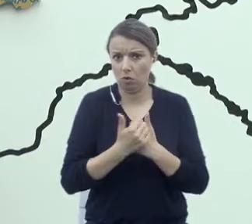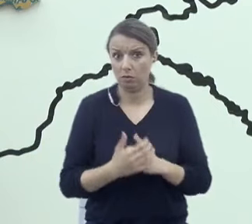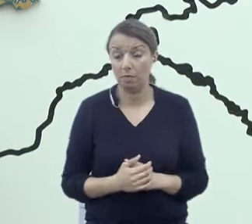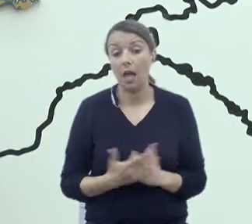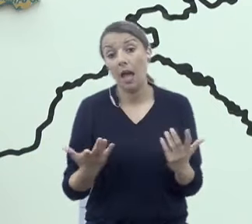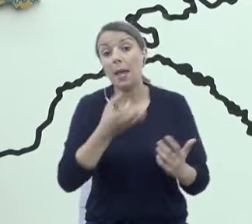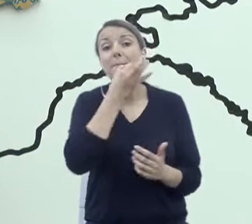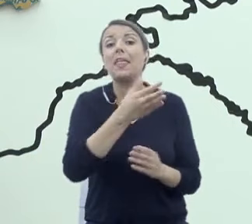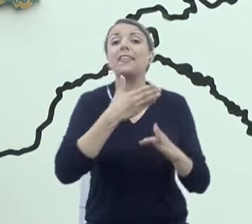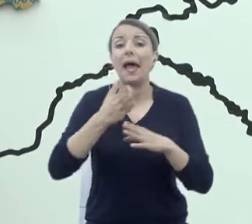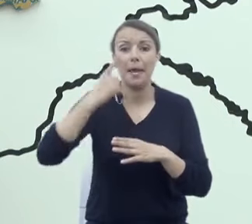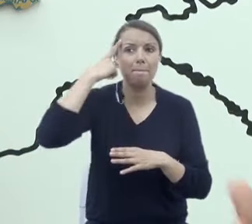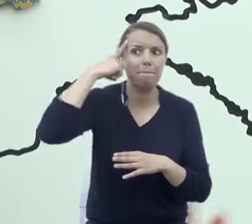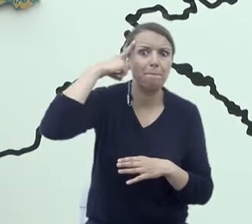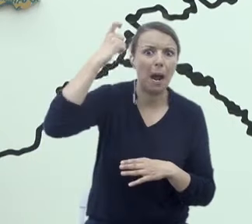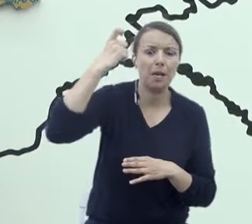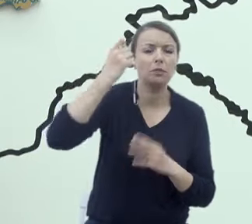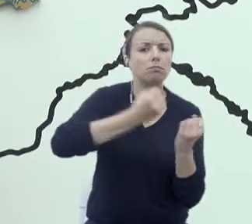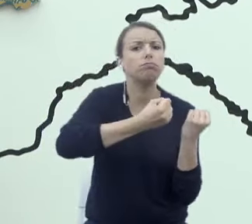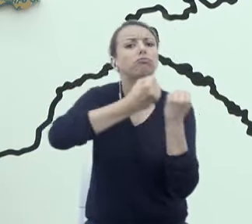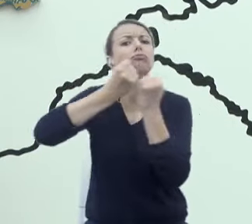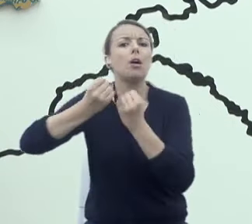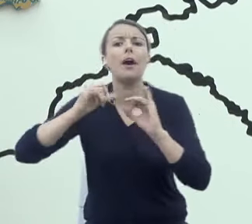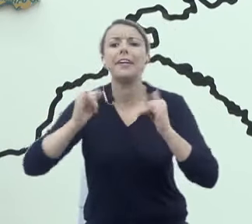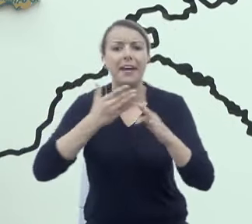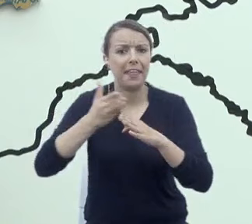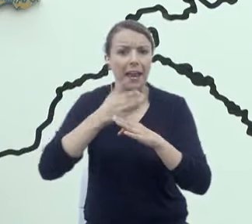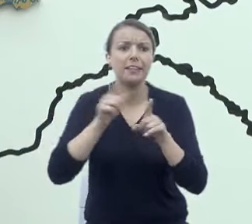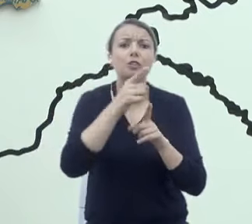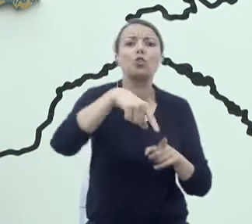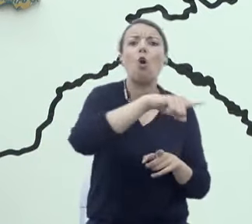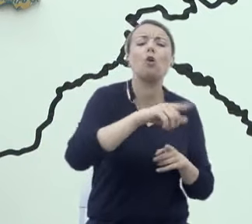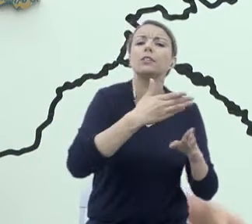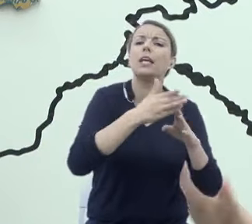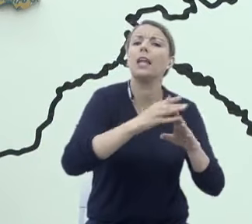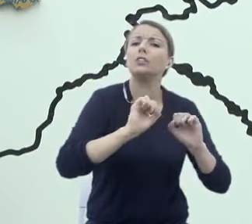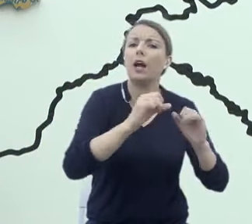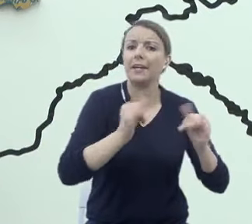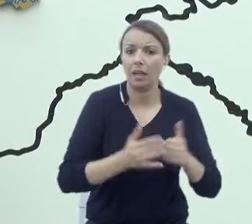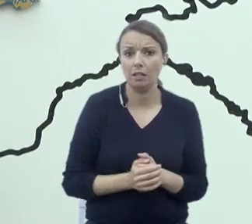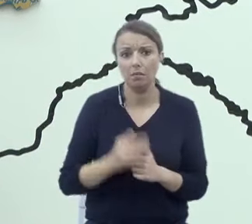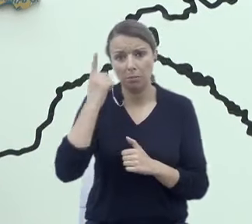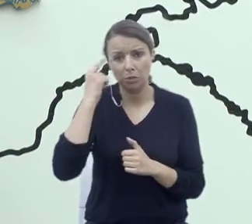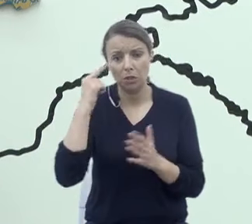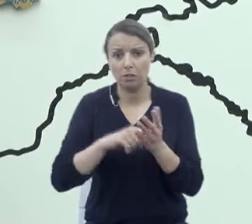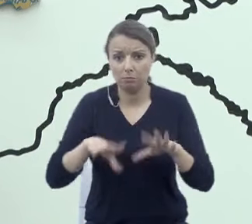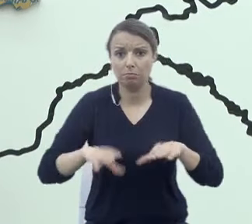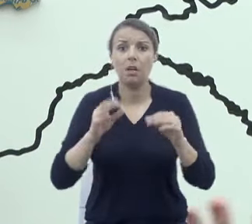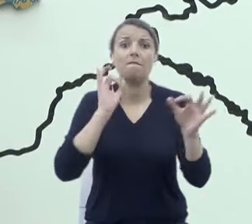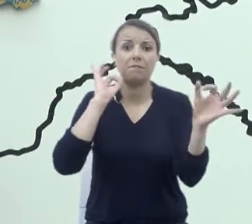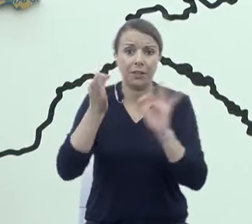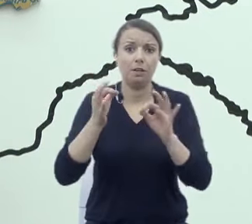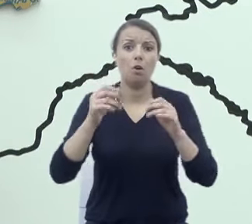tą pamięcią robić, tak? I jak gdyby, jak oni z nią funkcjonują. Więc możemy powiedzieć, że na dzień dzisiejszy informacja o pomniku jest. Czy oni